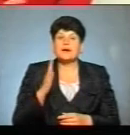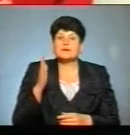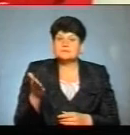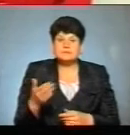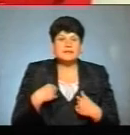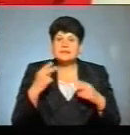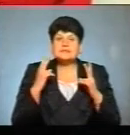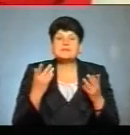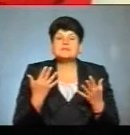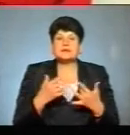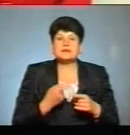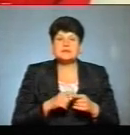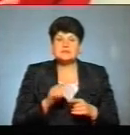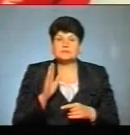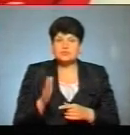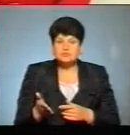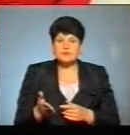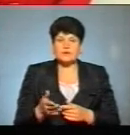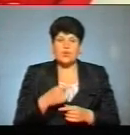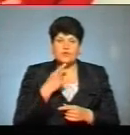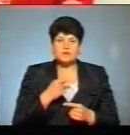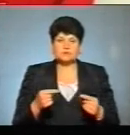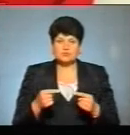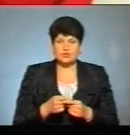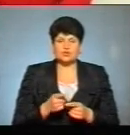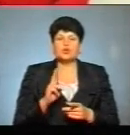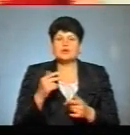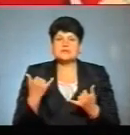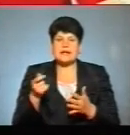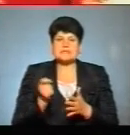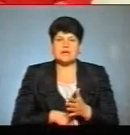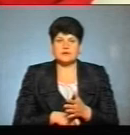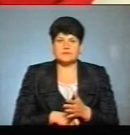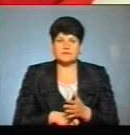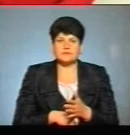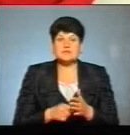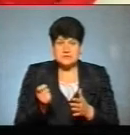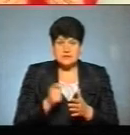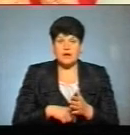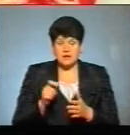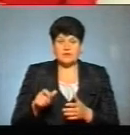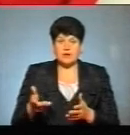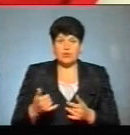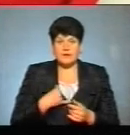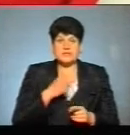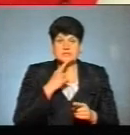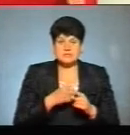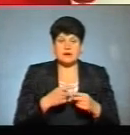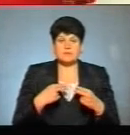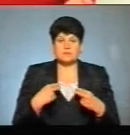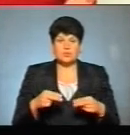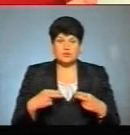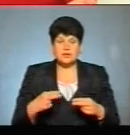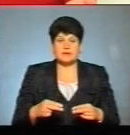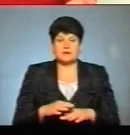знаємо, скільки це буде карантин тривати. І казати категорично, хто зараз закривається, та закриваються. У мене, наприклад, сестра торгує